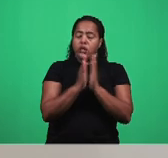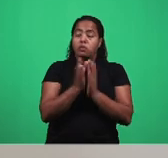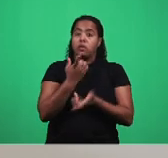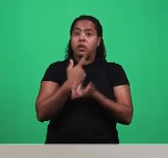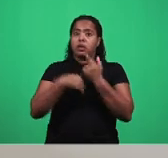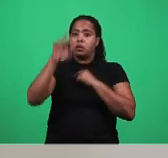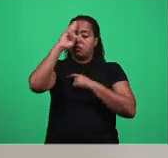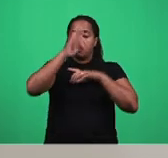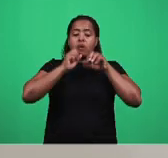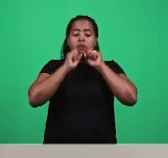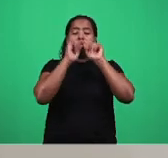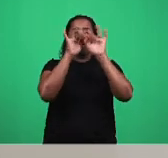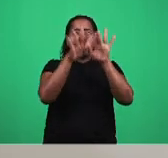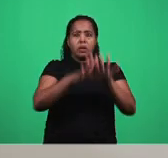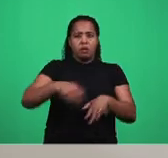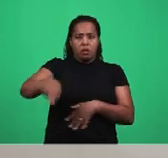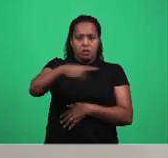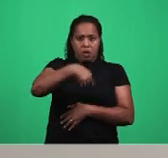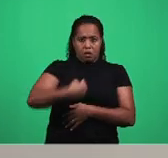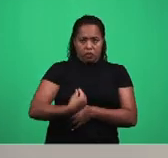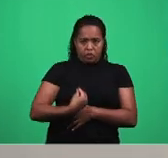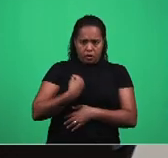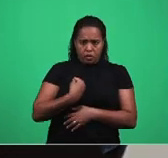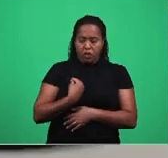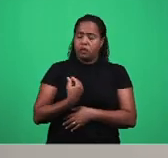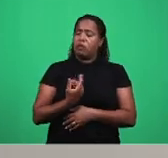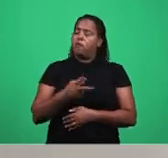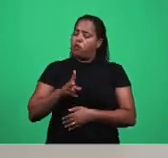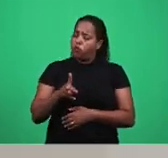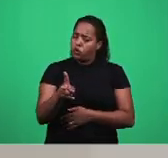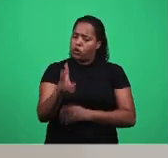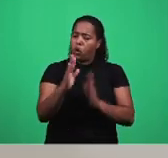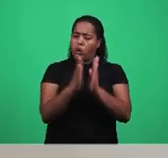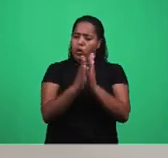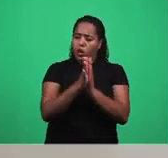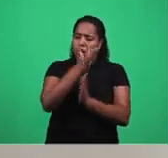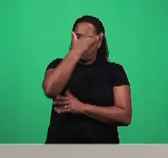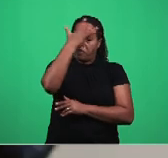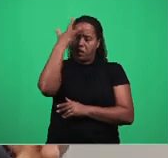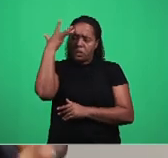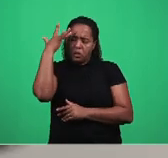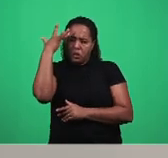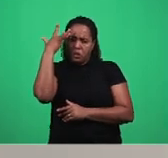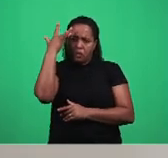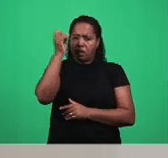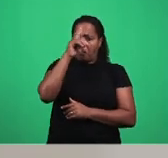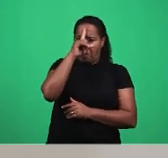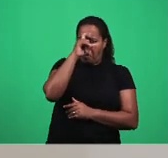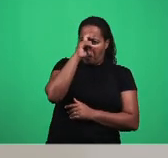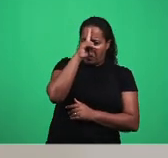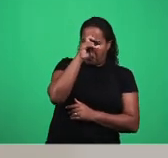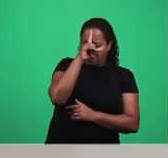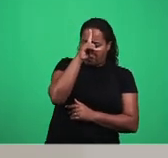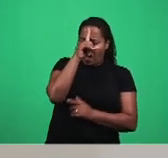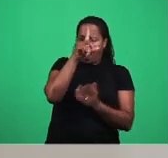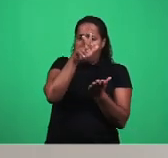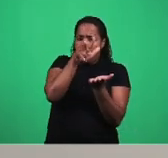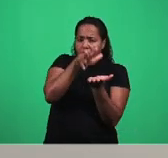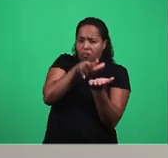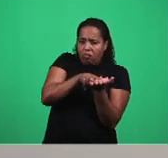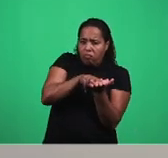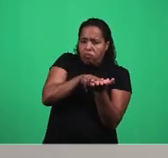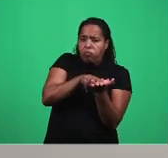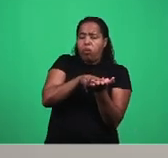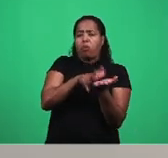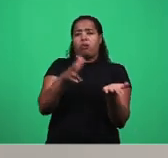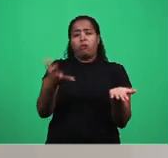qu'il y ait une intercession dans cette période, qu'il veut donner une bénédiction. Nous allons continuer à prier pour ceux qui sont malades, hospitalisés.